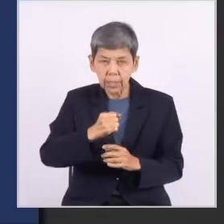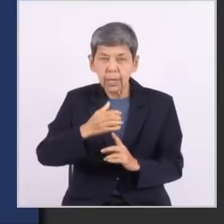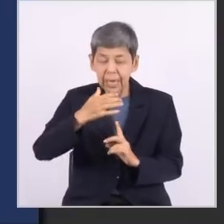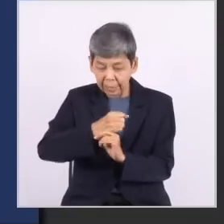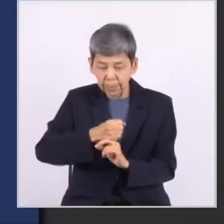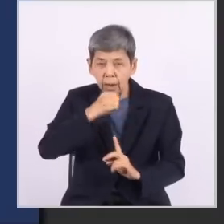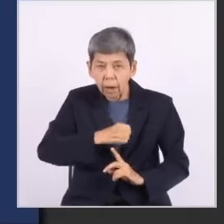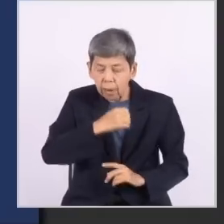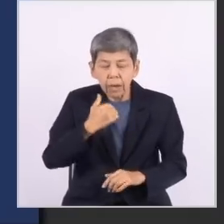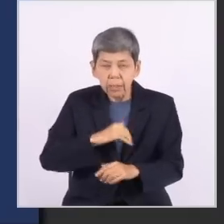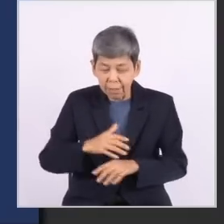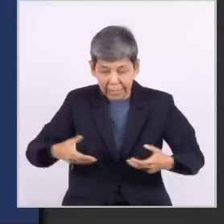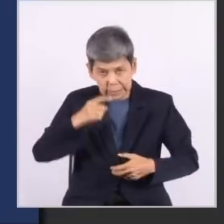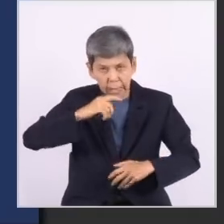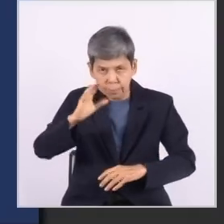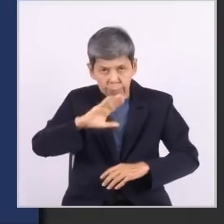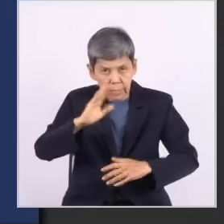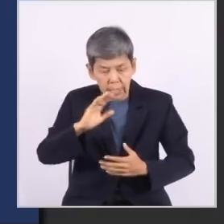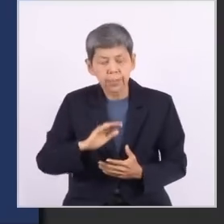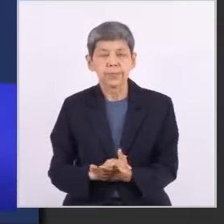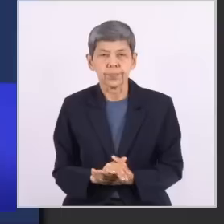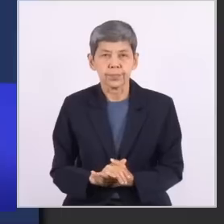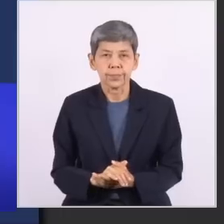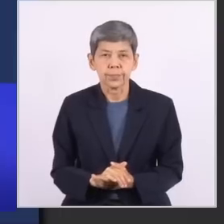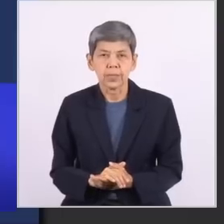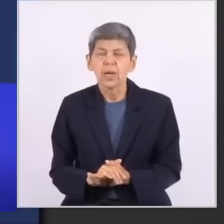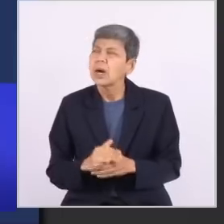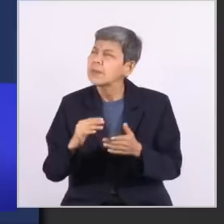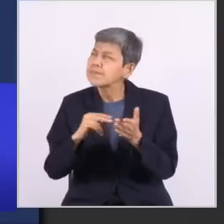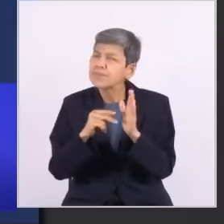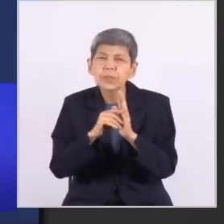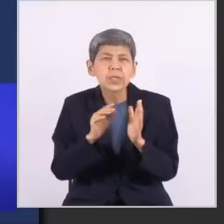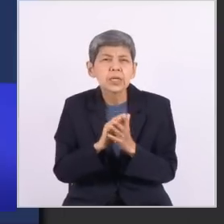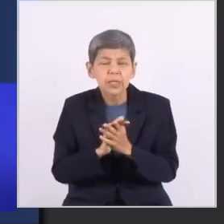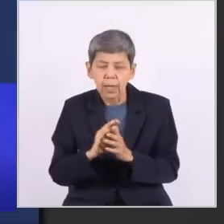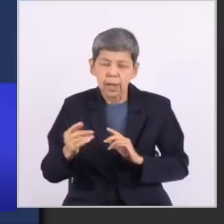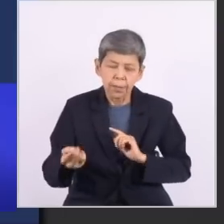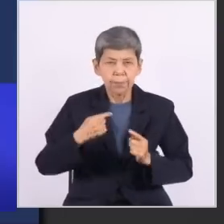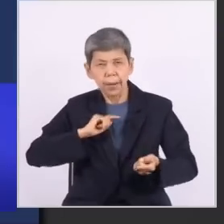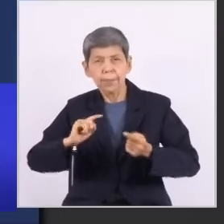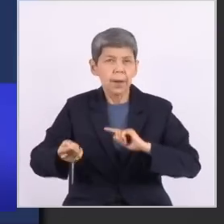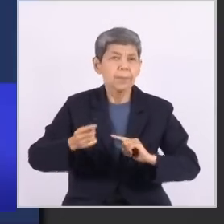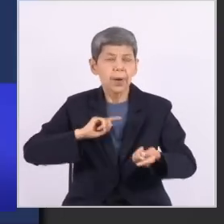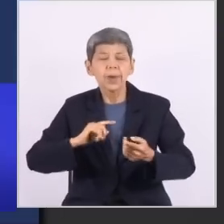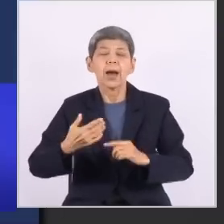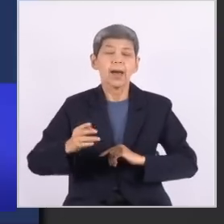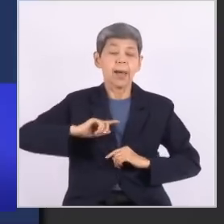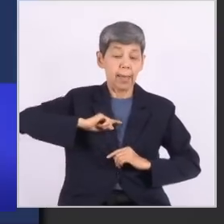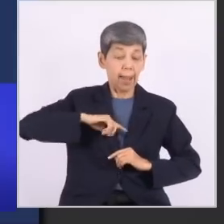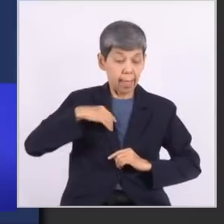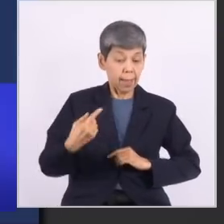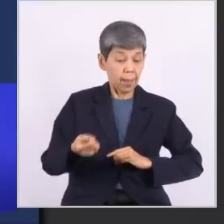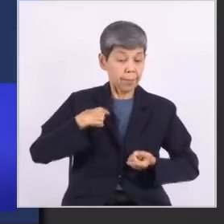ม่ใช่ผัดไทยเป็นอาหารประจำชาติของเมืองไทยนะ ค่ะ เขาเรียกว่าผัดกันเล่น อะไรแบบนั้น ผัดกันอะไร